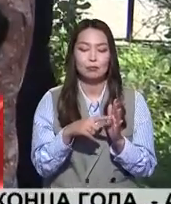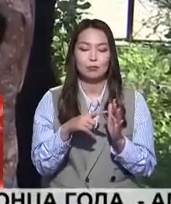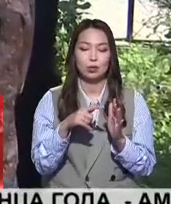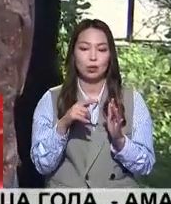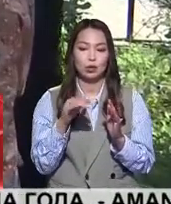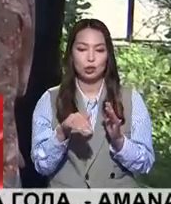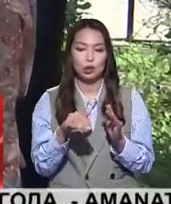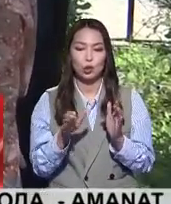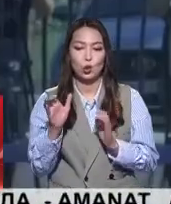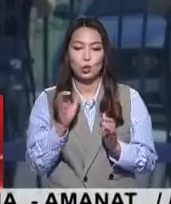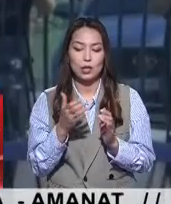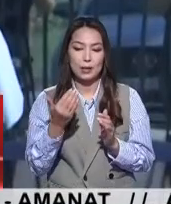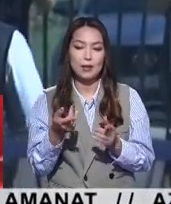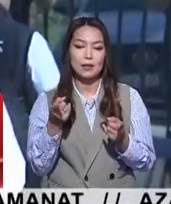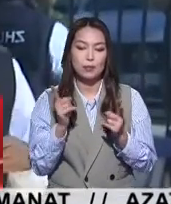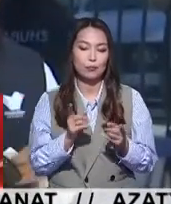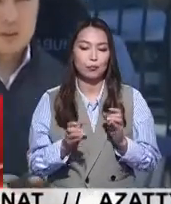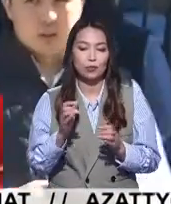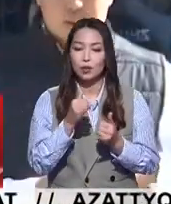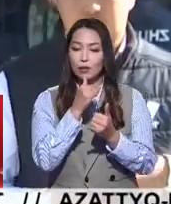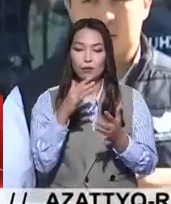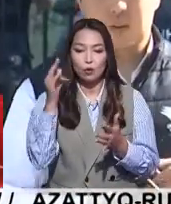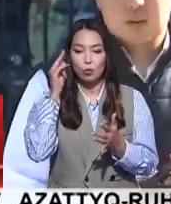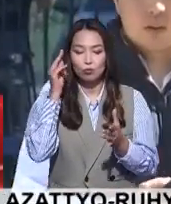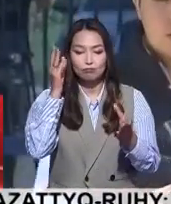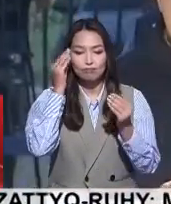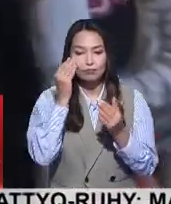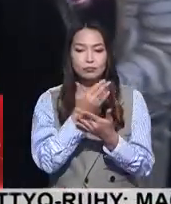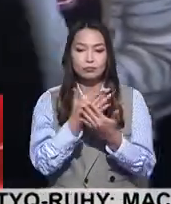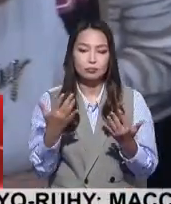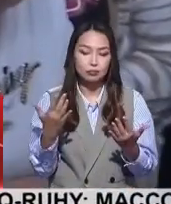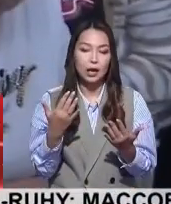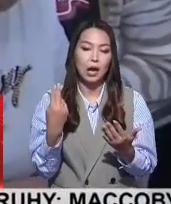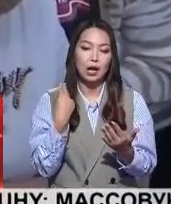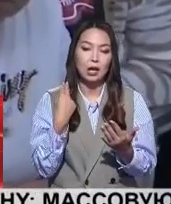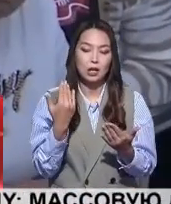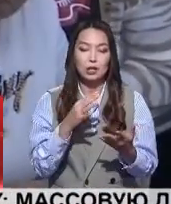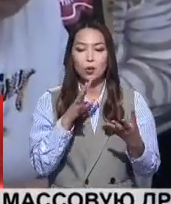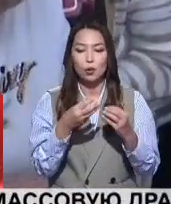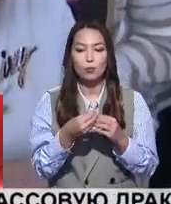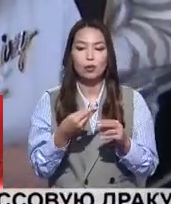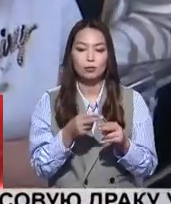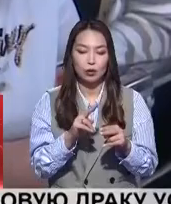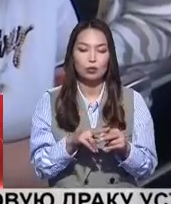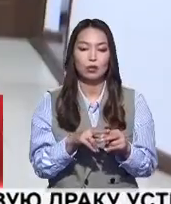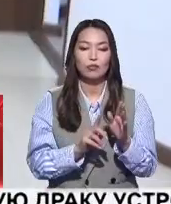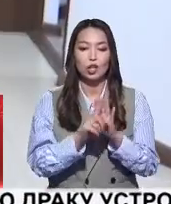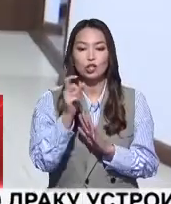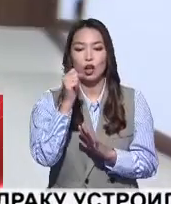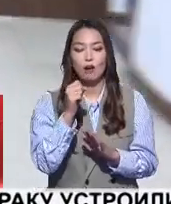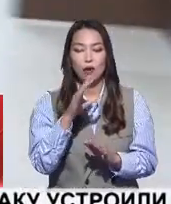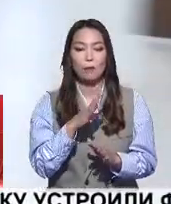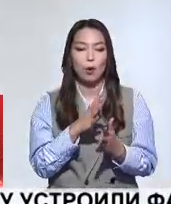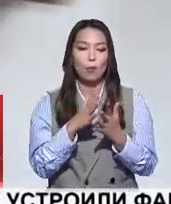заведения пояснили, студенты действительно не смогли освоить предметы на английском. Результаты летней сессии были известны в начале августа, но большинство